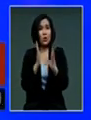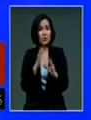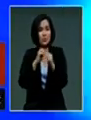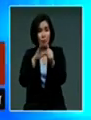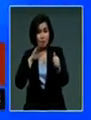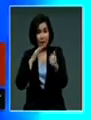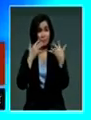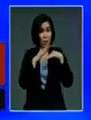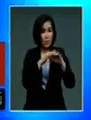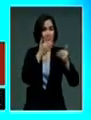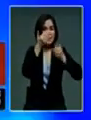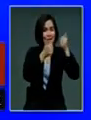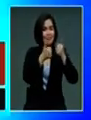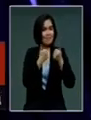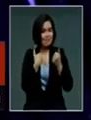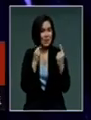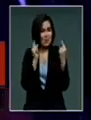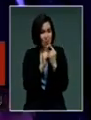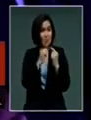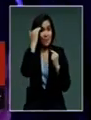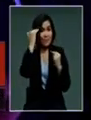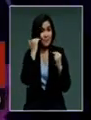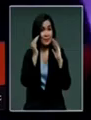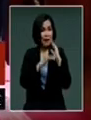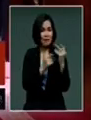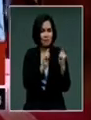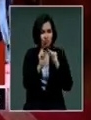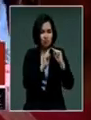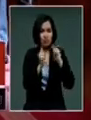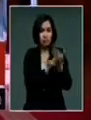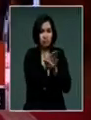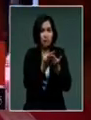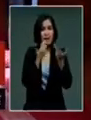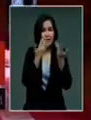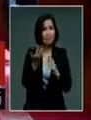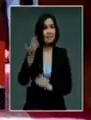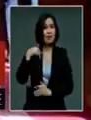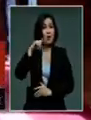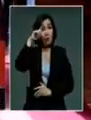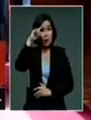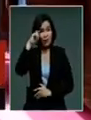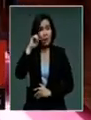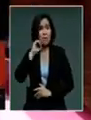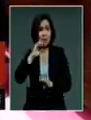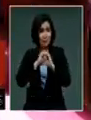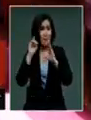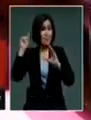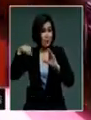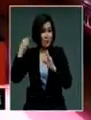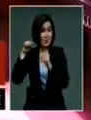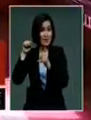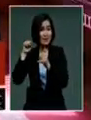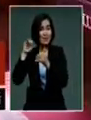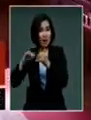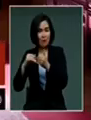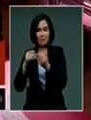การแข่งขันพยองชังเกมได้หารือกับประธานาธิบดีเกาหลีใต้เมื่อวันเสาร์และก็ยืนยันครับว่านางสาวคิมโยจองได้มอบจดหมายที่แสด